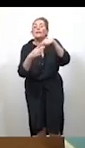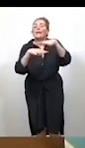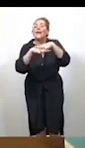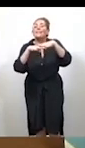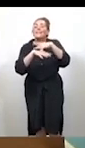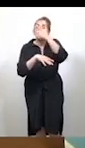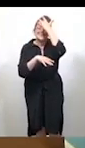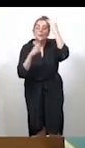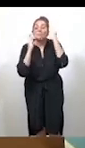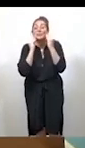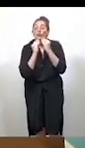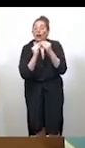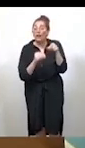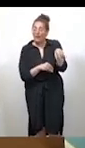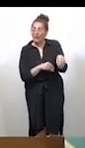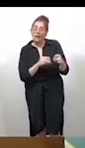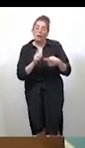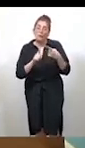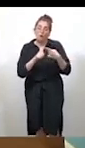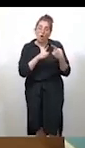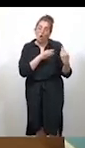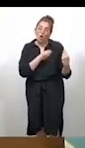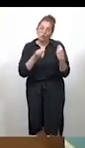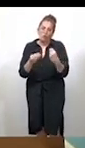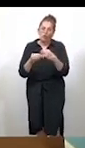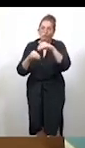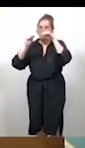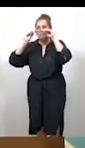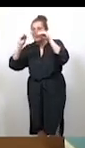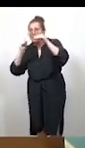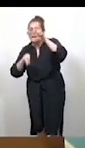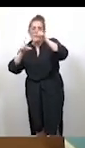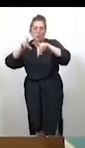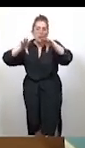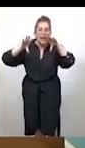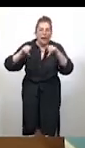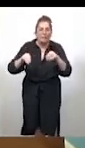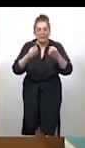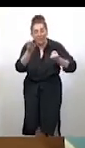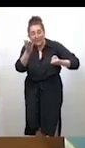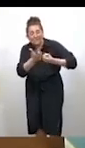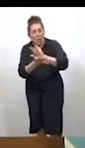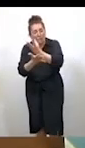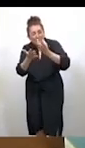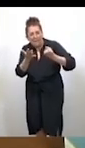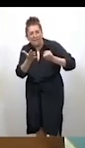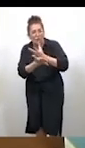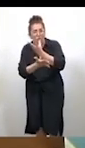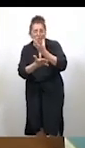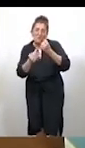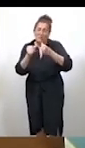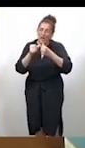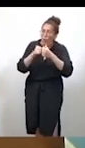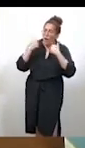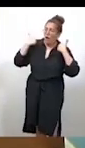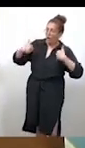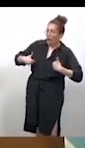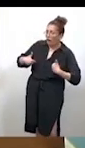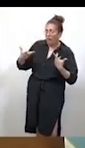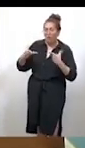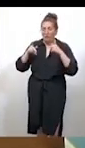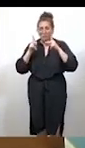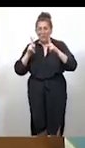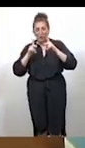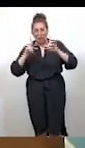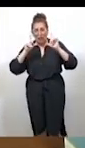renforcer ce lien aux habitants, mais aussi aux commerçants, pour mieux expliquer ce que fait InCité et être beaucoup plus pédagogue. On